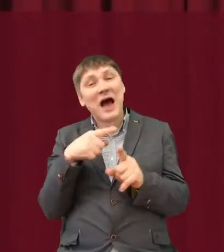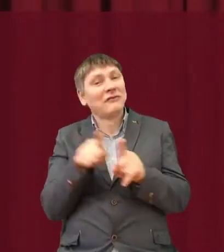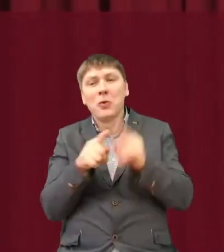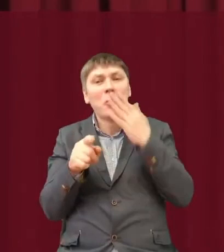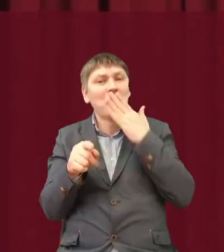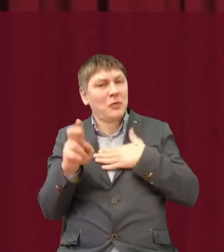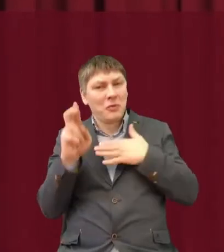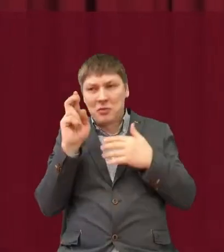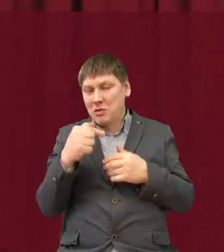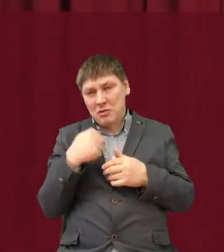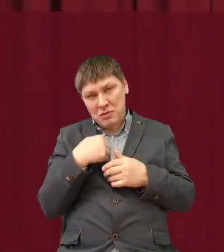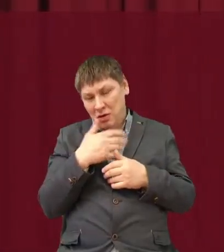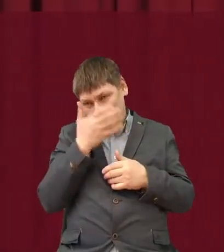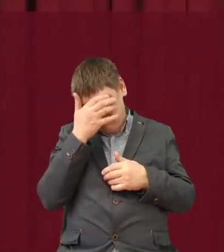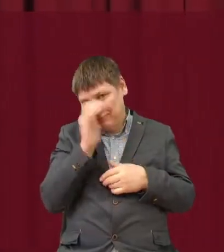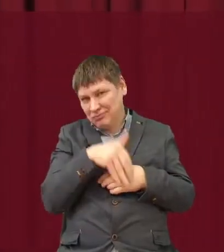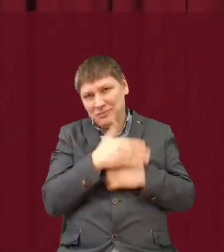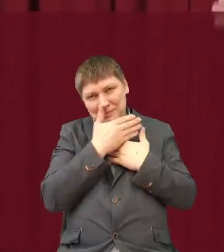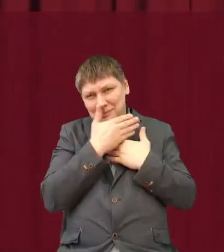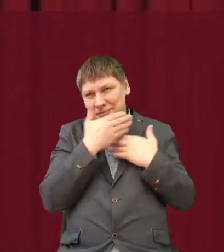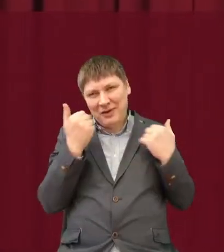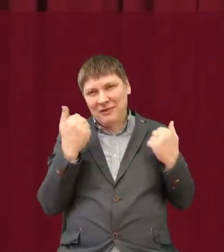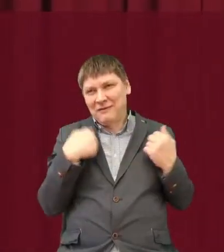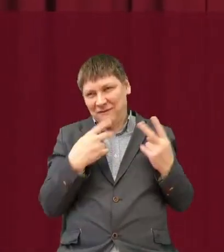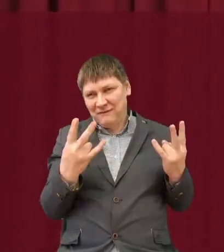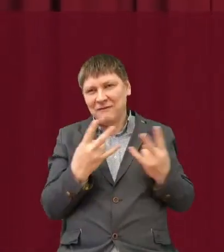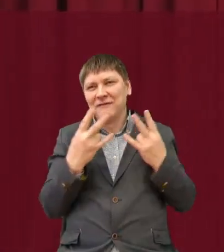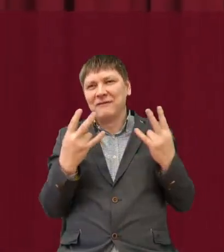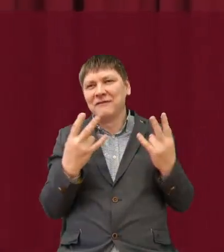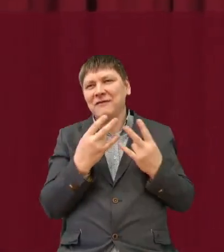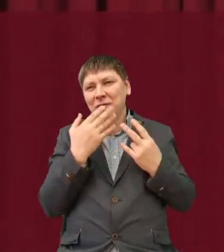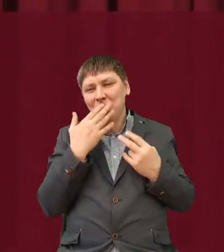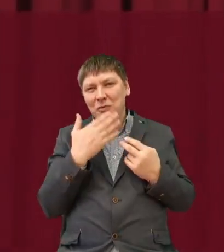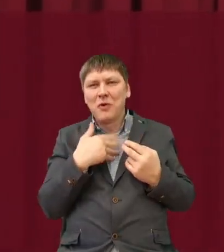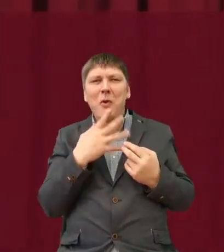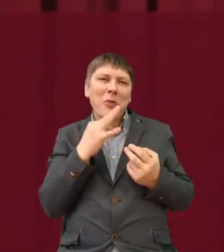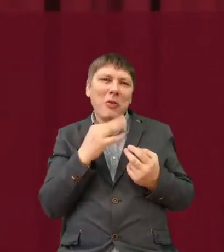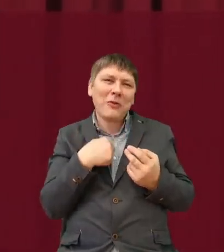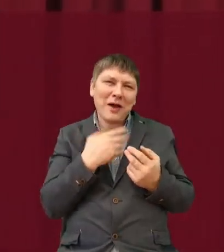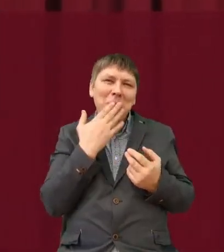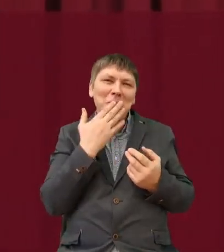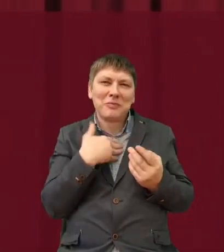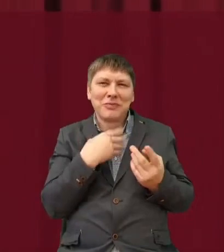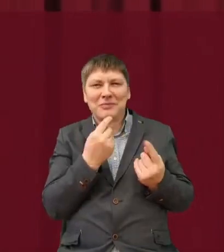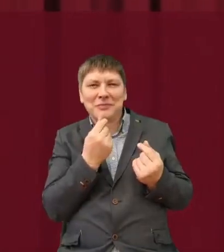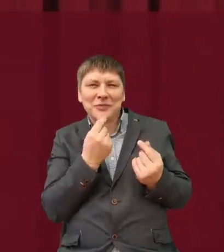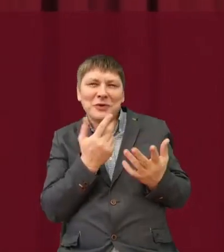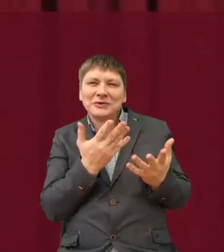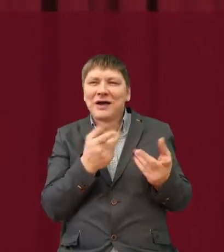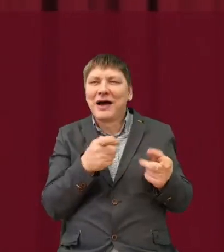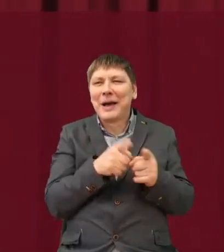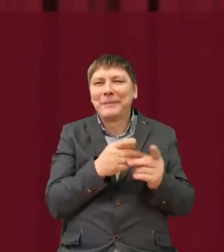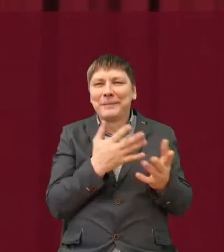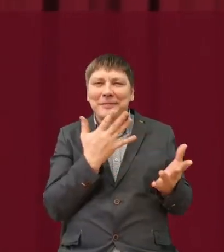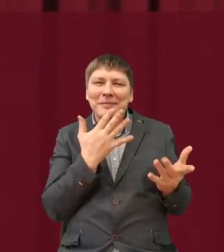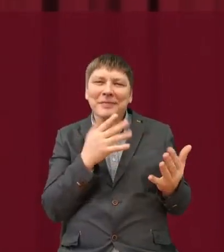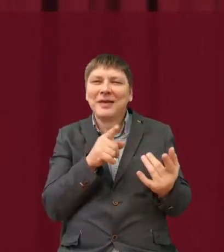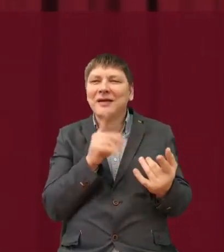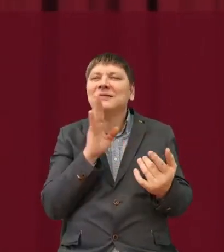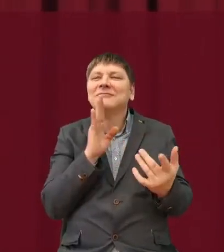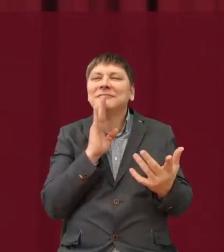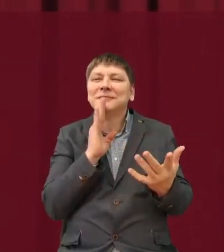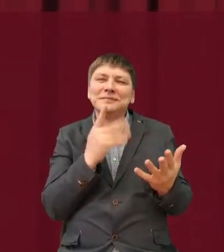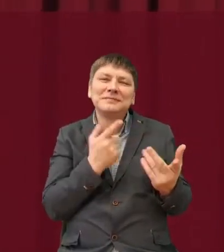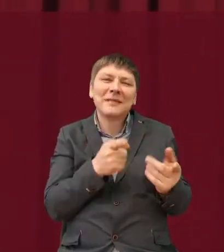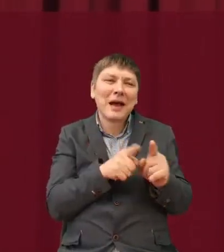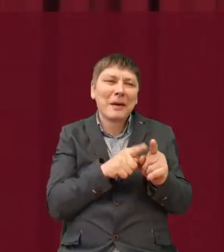я не изменяю супругу Я немножко люблю по флиртовать вот эти места писания говорят похоть